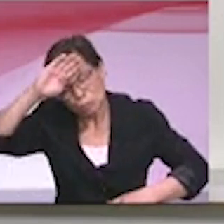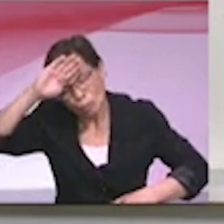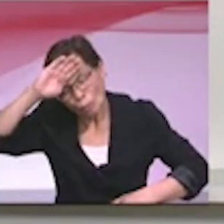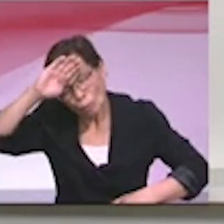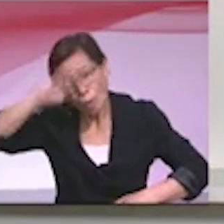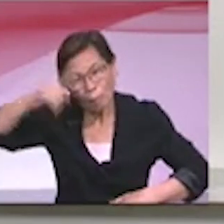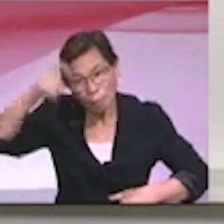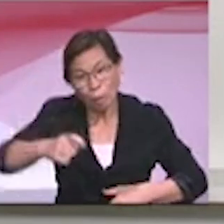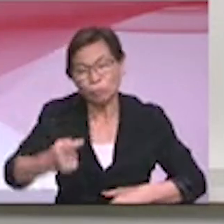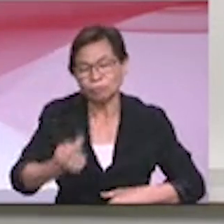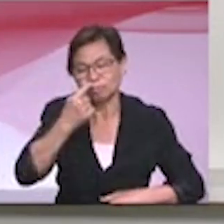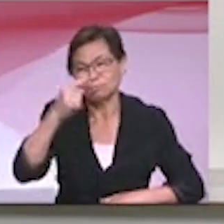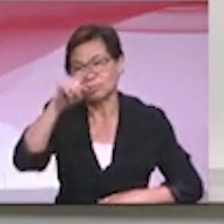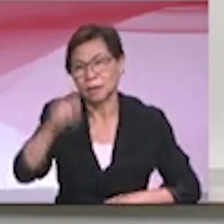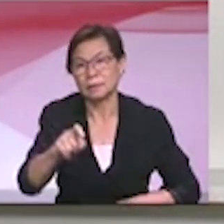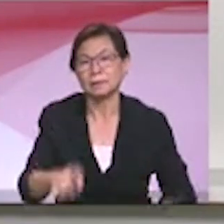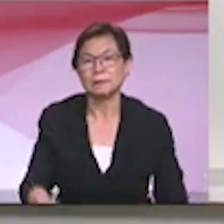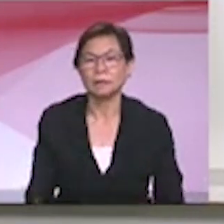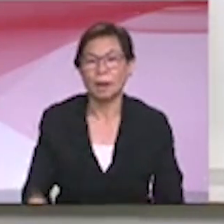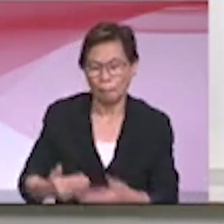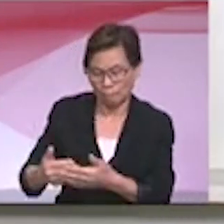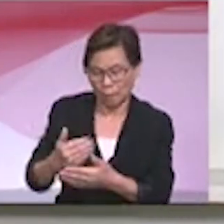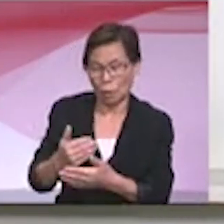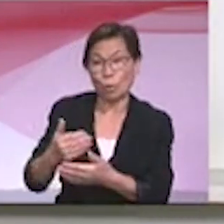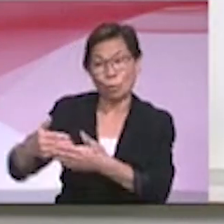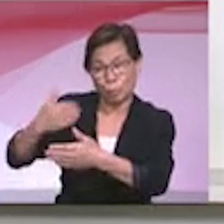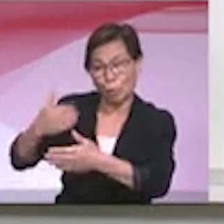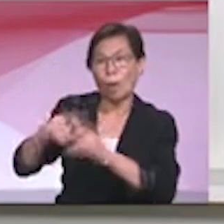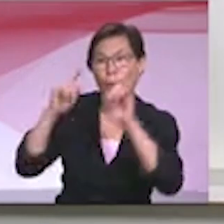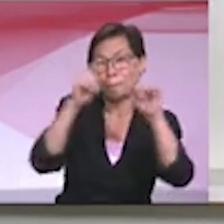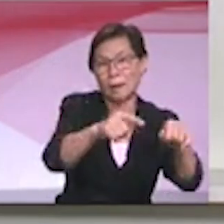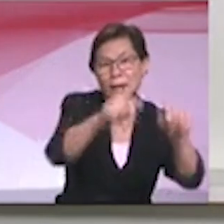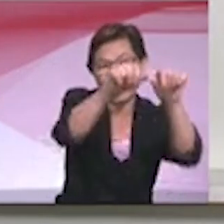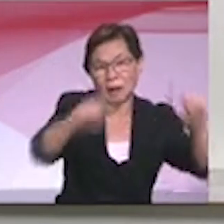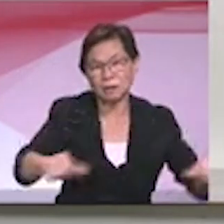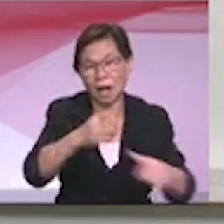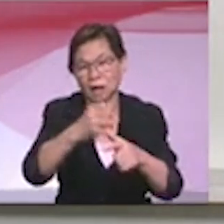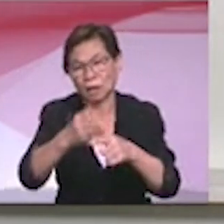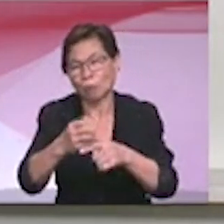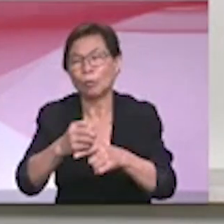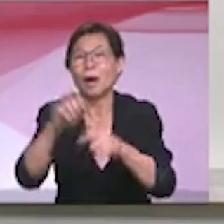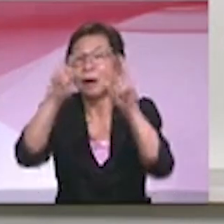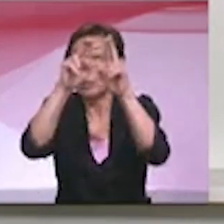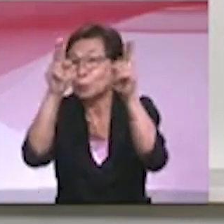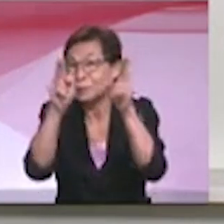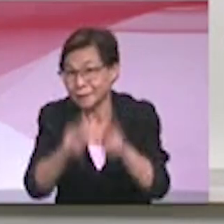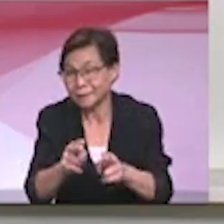perlu melakukan swab test sebelum mereka pulang ke asrama atau mengambil peperiksaan.